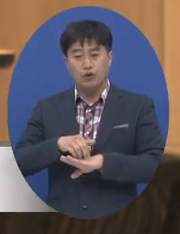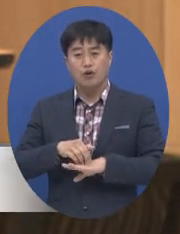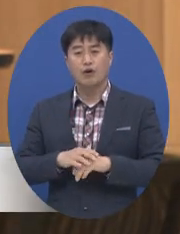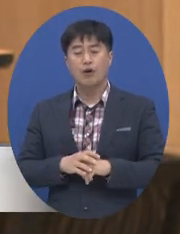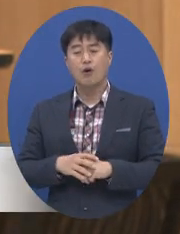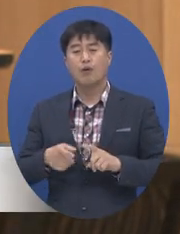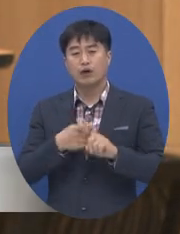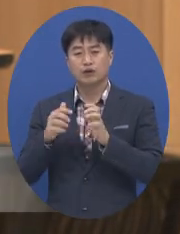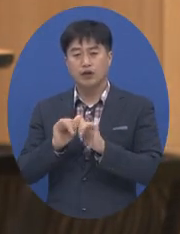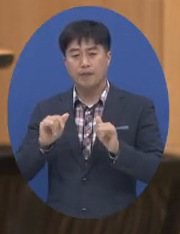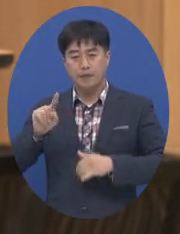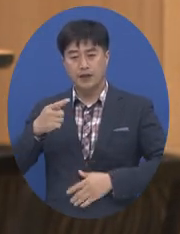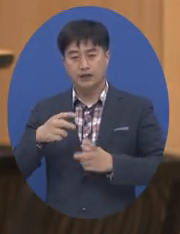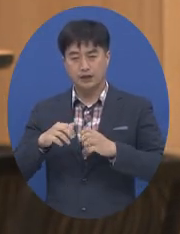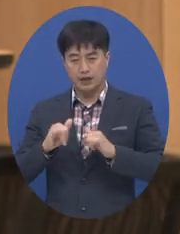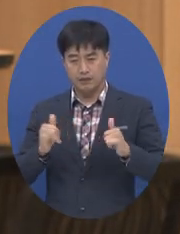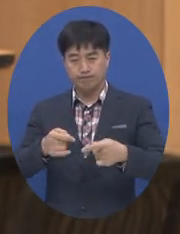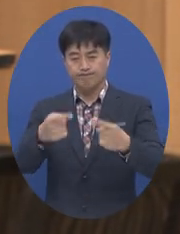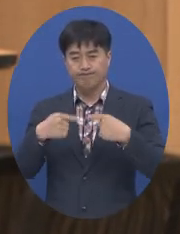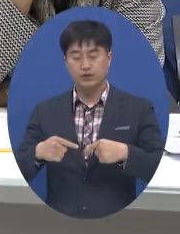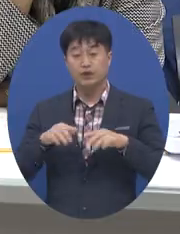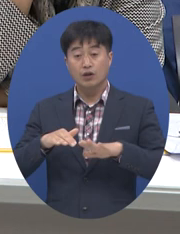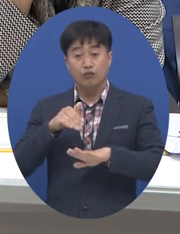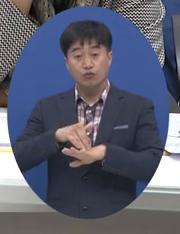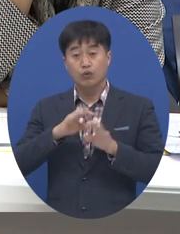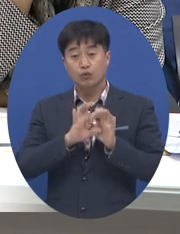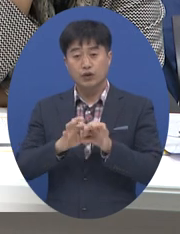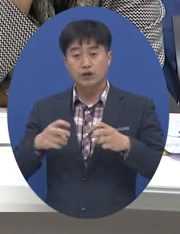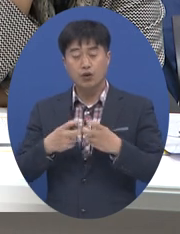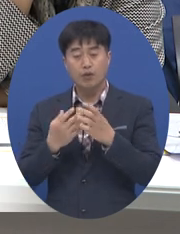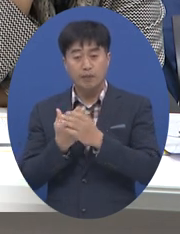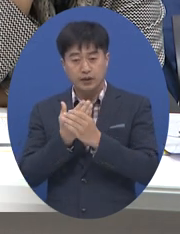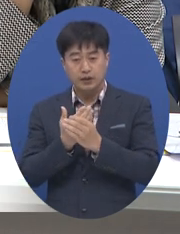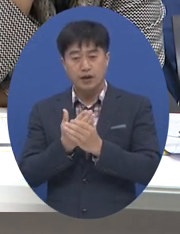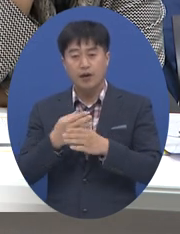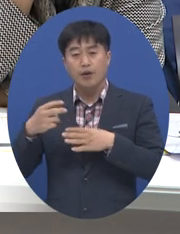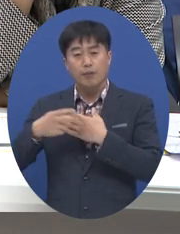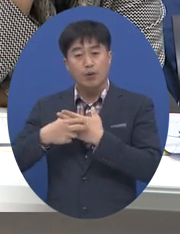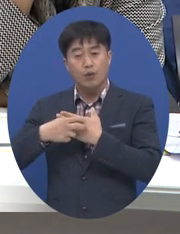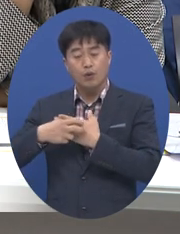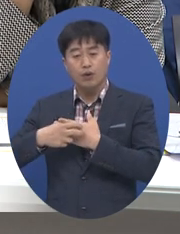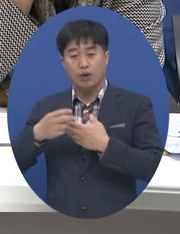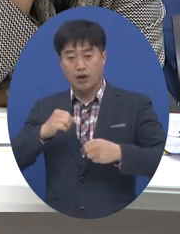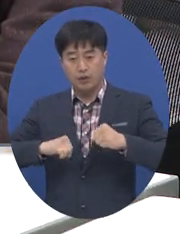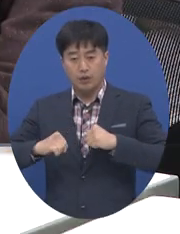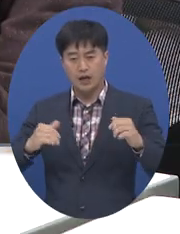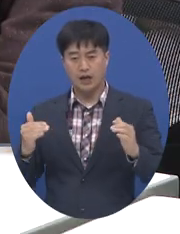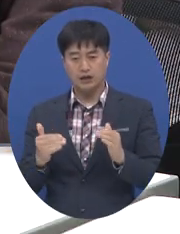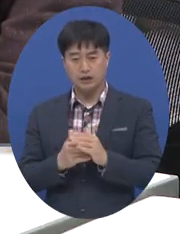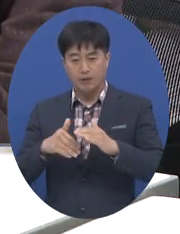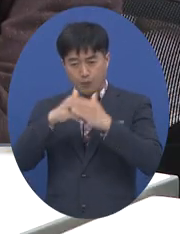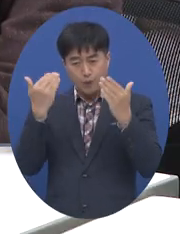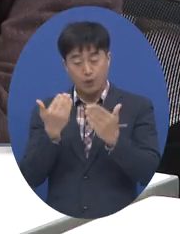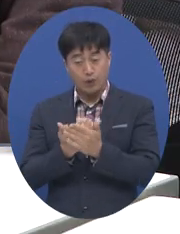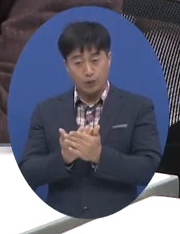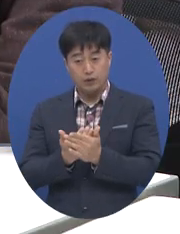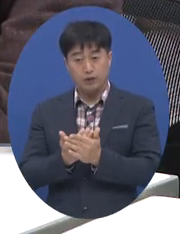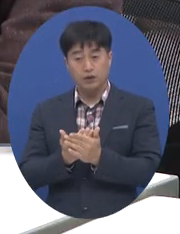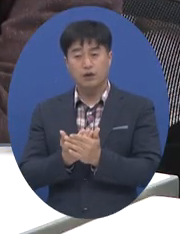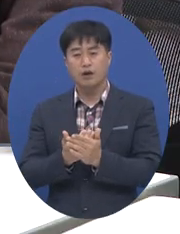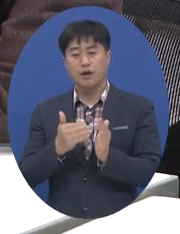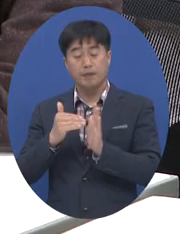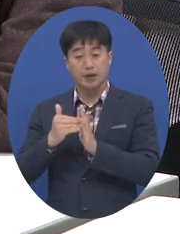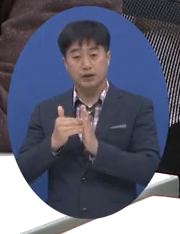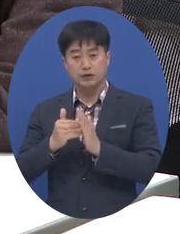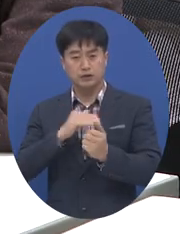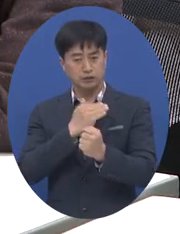관계자 100여 명이 참석했습니다. 이날 훈련을 통해 재난 발생부터 병원의 조치에 이르기까지 전반적인 응급의료 대응 능력